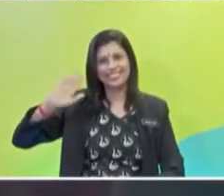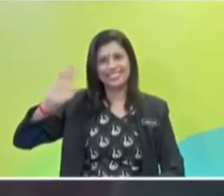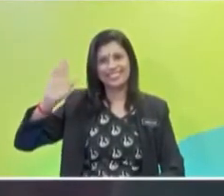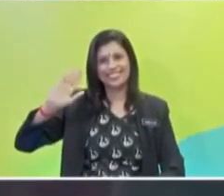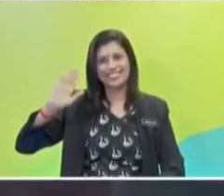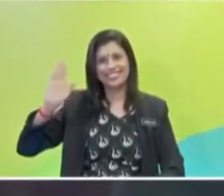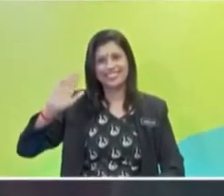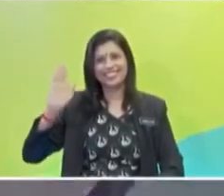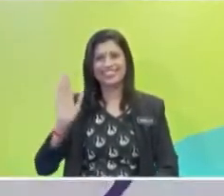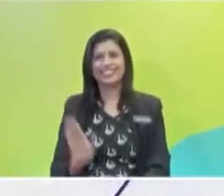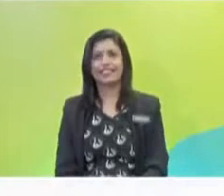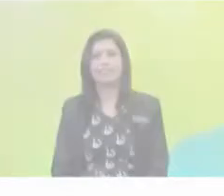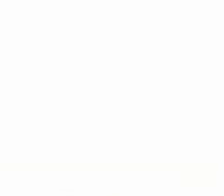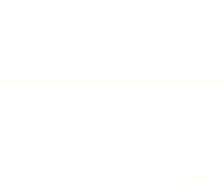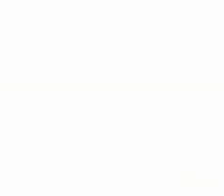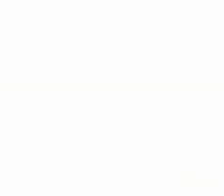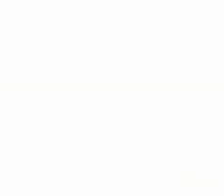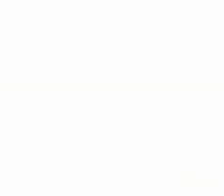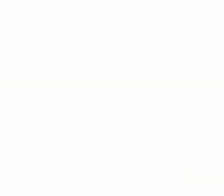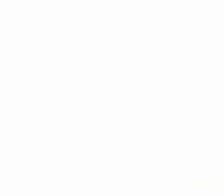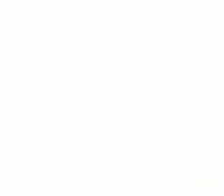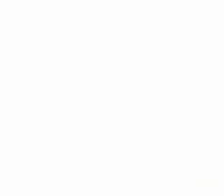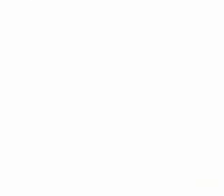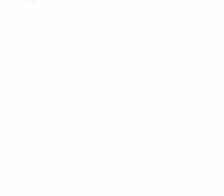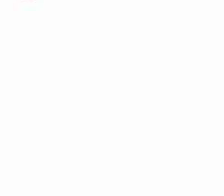Bye-bye. Cikgu, sila. Sila. Ada pelanggan lagi.